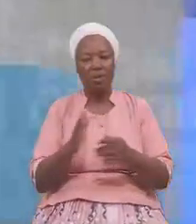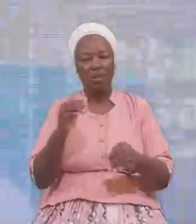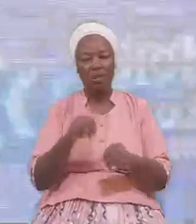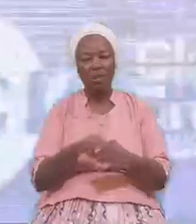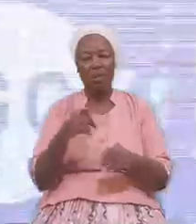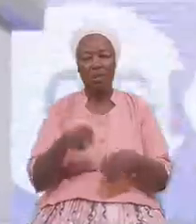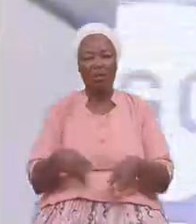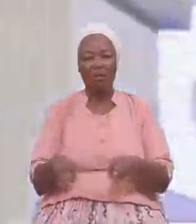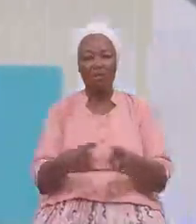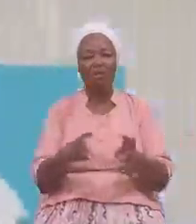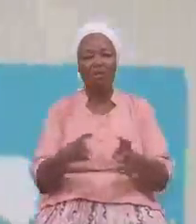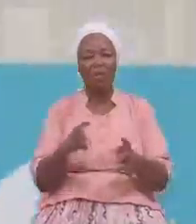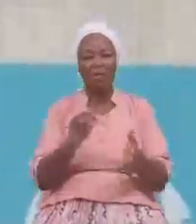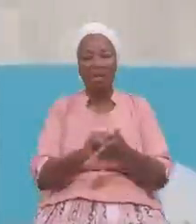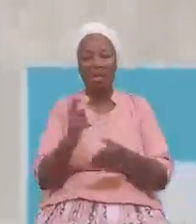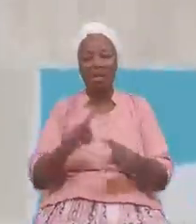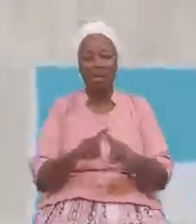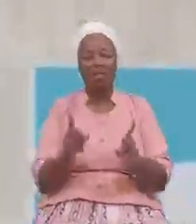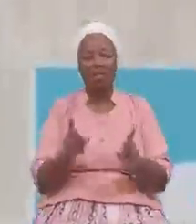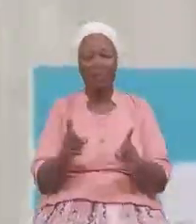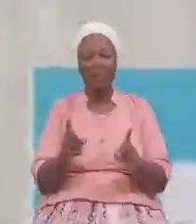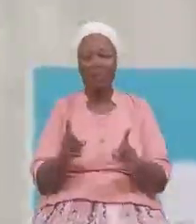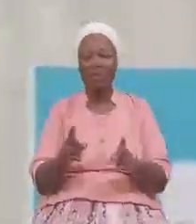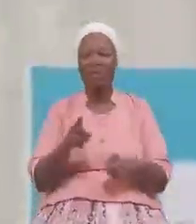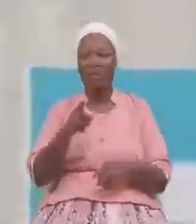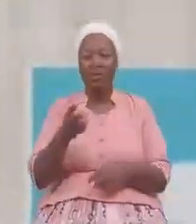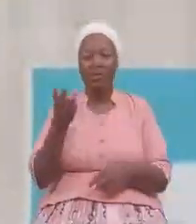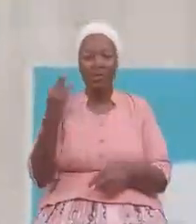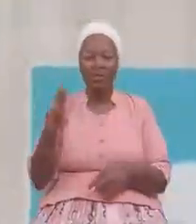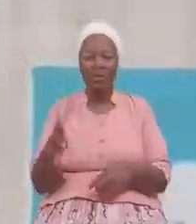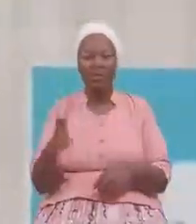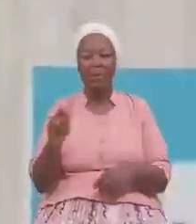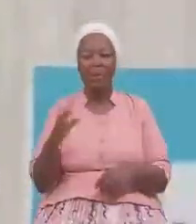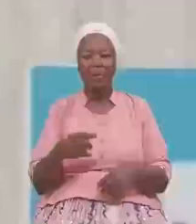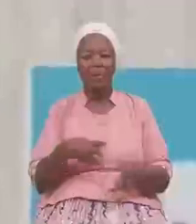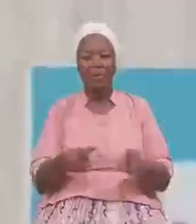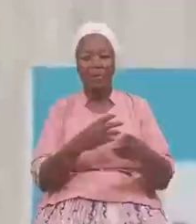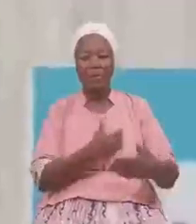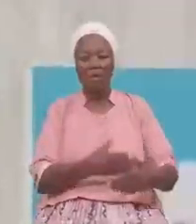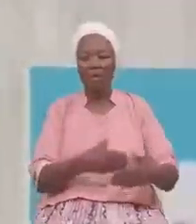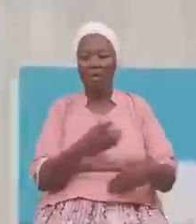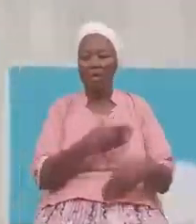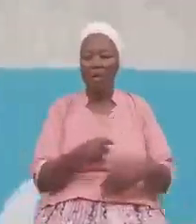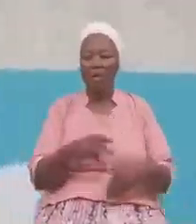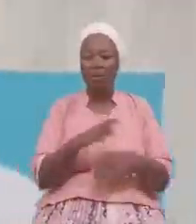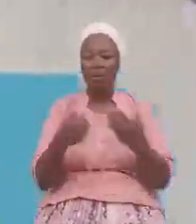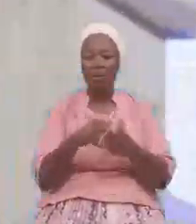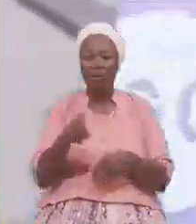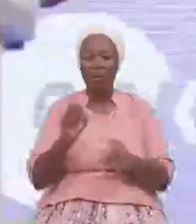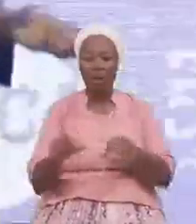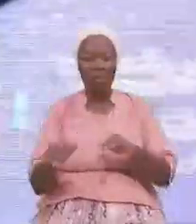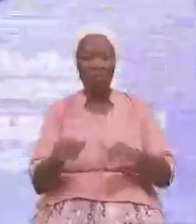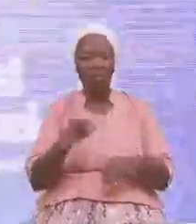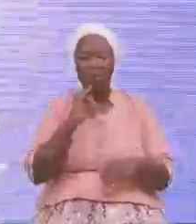Ça, c'est la différence. Tu étais au bord du chemin et tout ce que tu pouvais faire, c'est